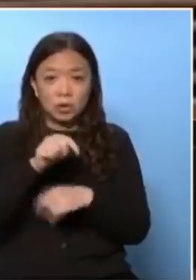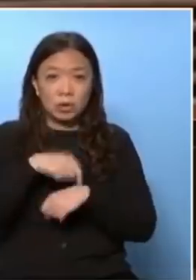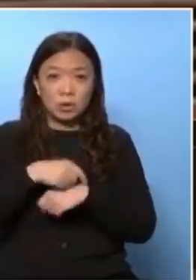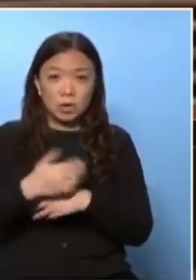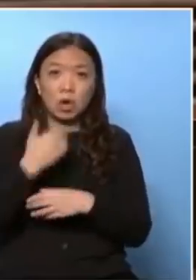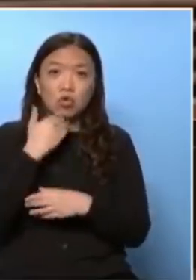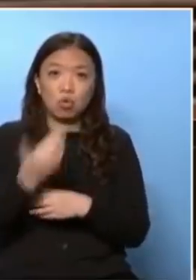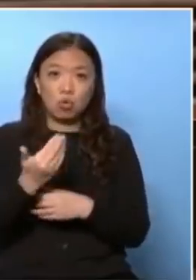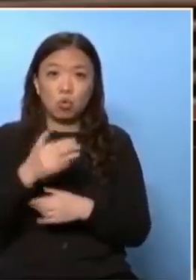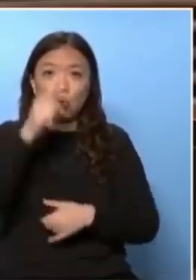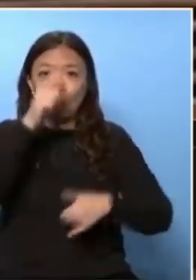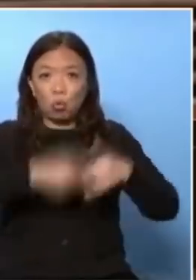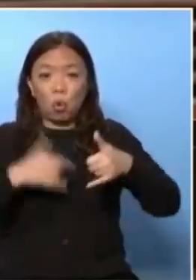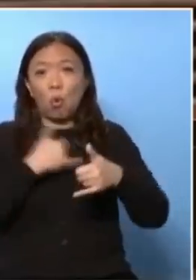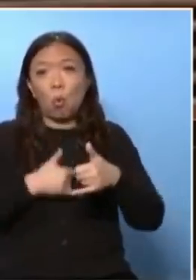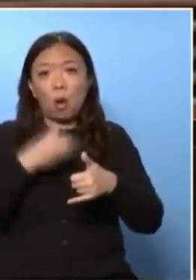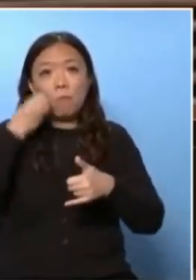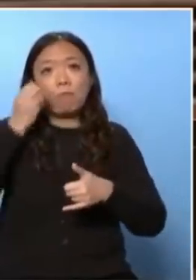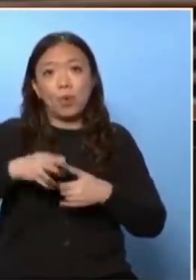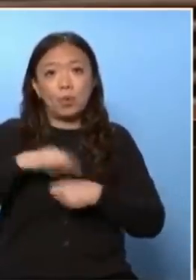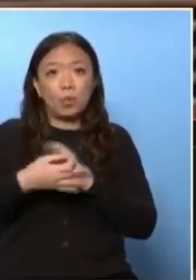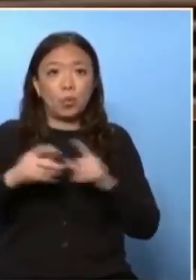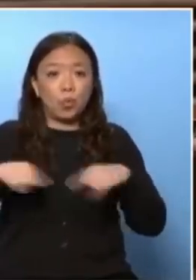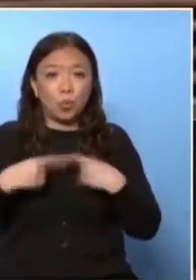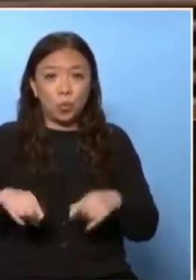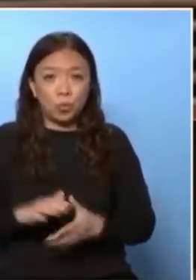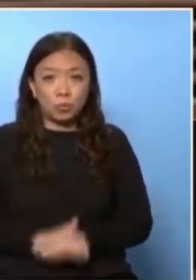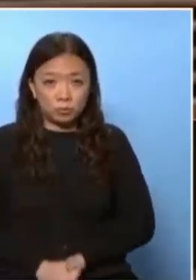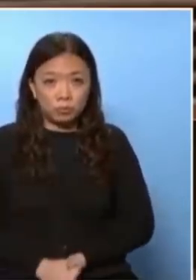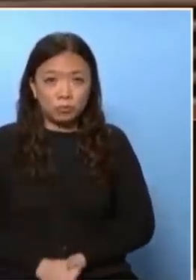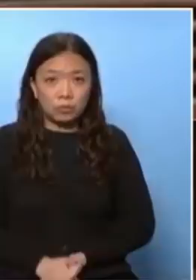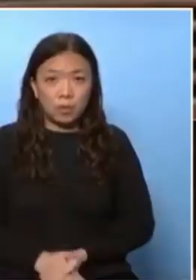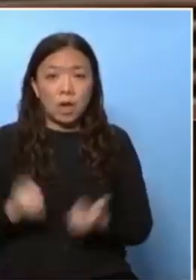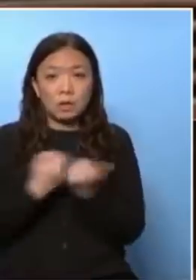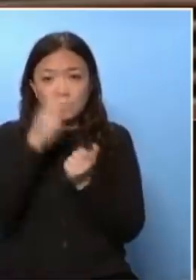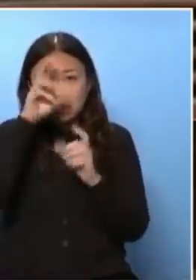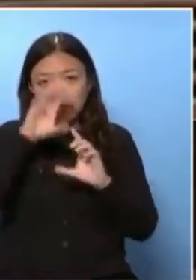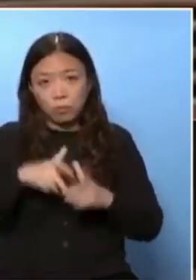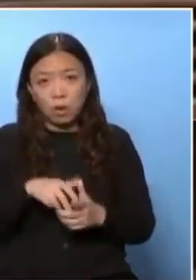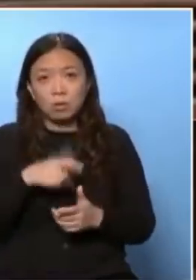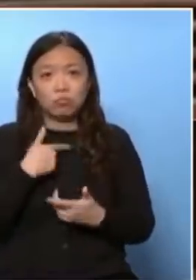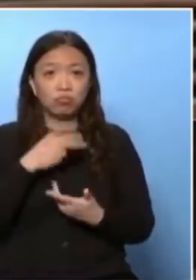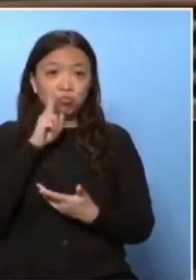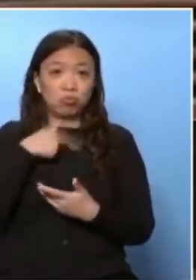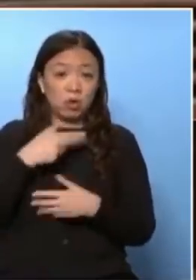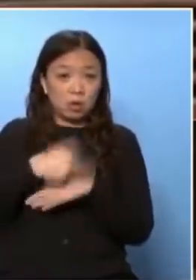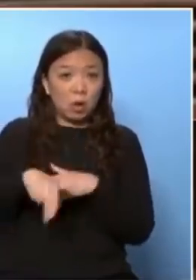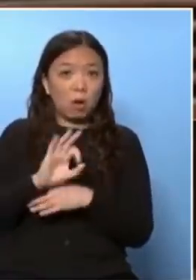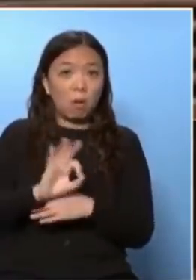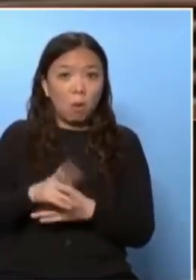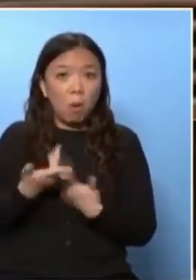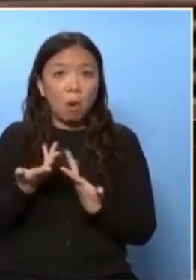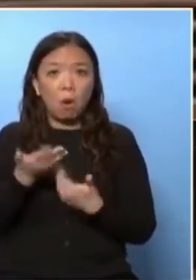控告涉嫌侮辱國歌的人。當然保皇黨可能就會說，只要你無心侮辱國歌，這條條文是不會影響